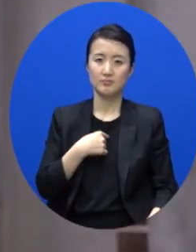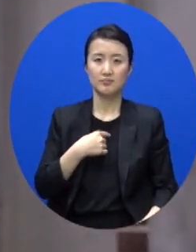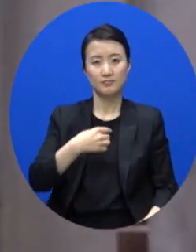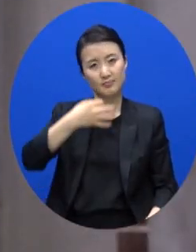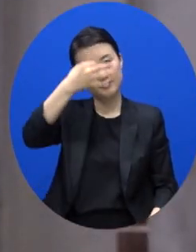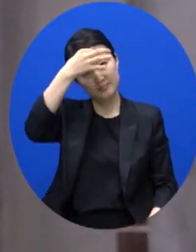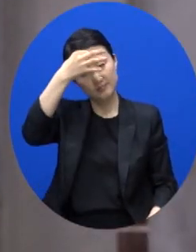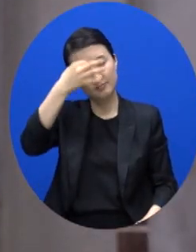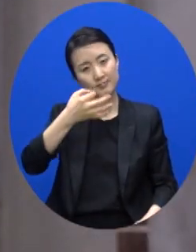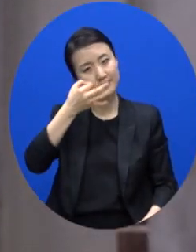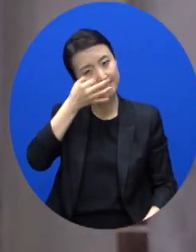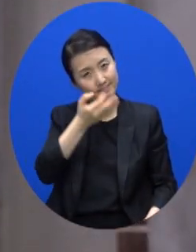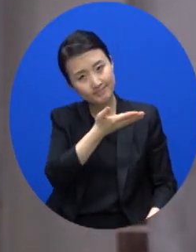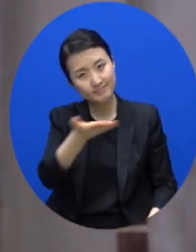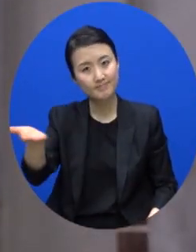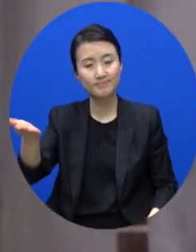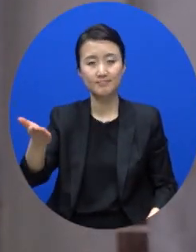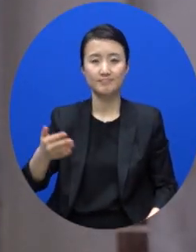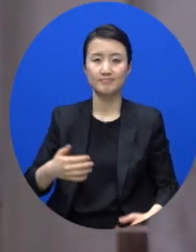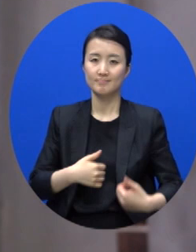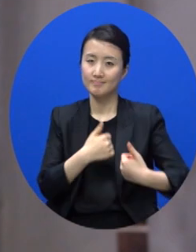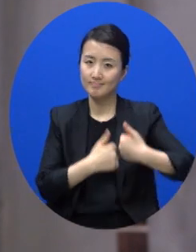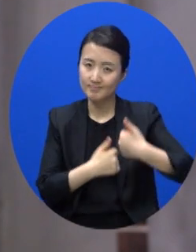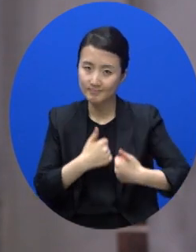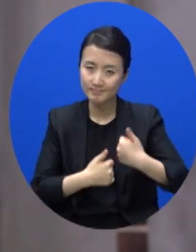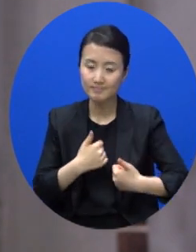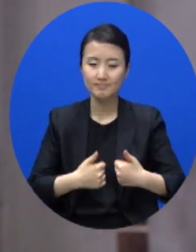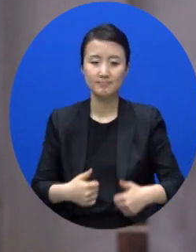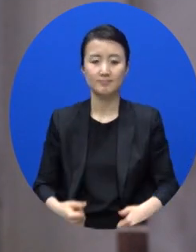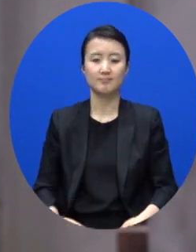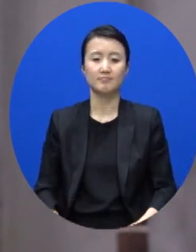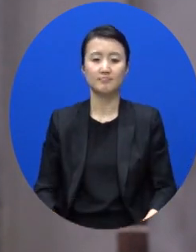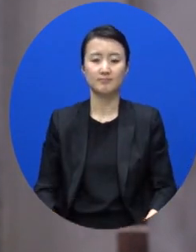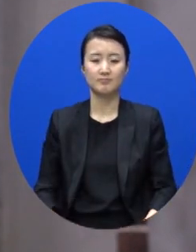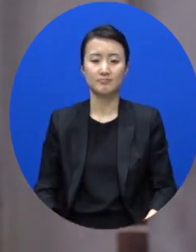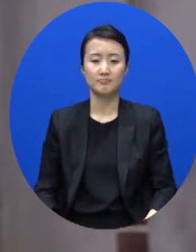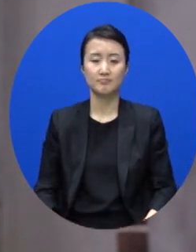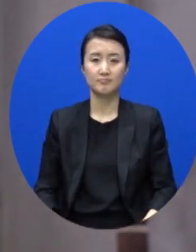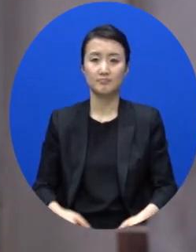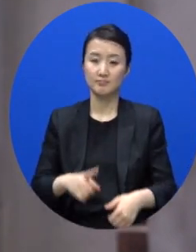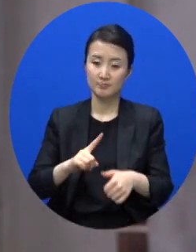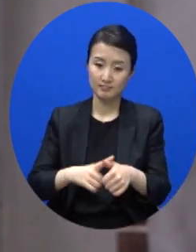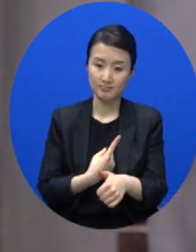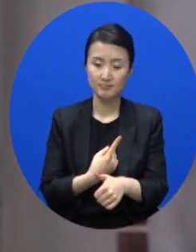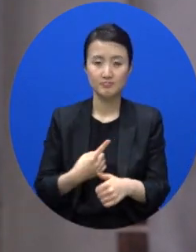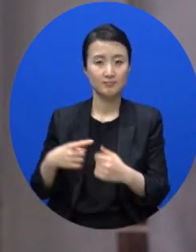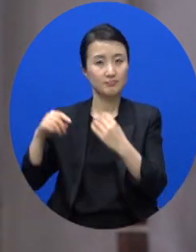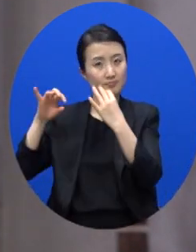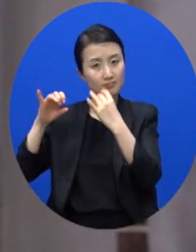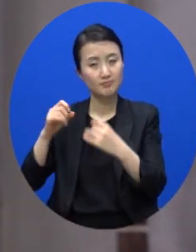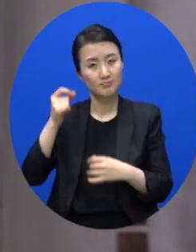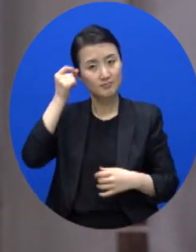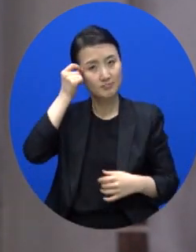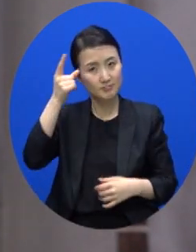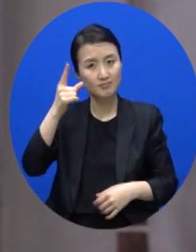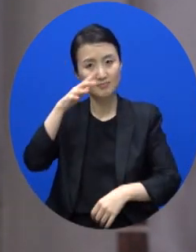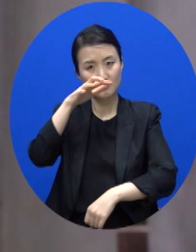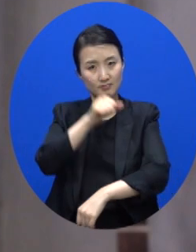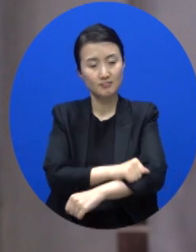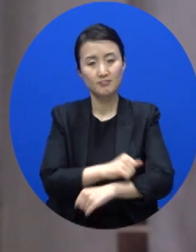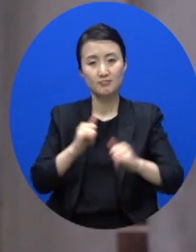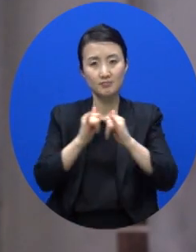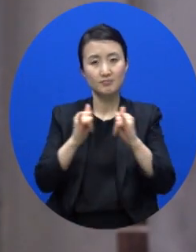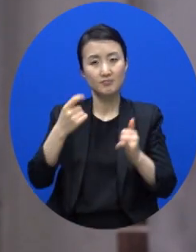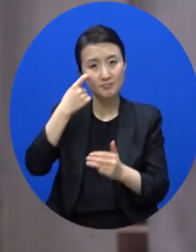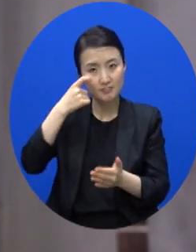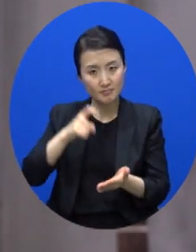실력을 발표하고 겨루고 거기에서 대금의 인재 발굴이 되고 하는 이런